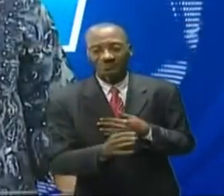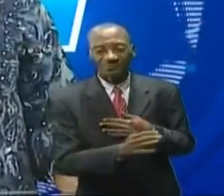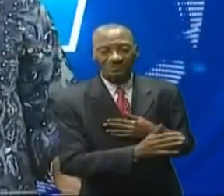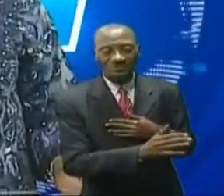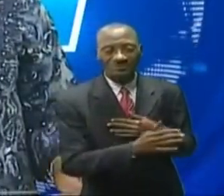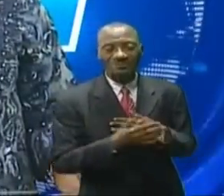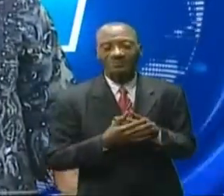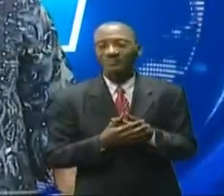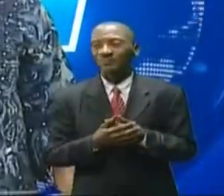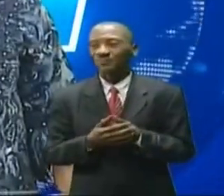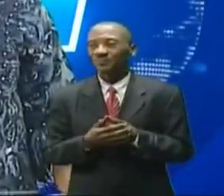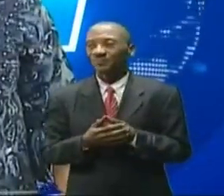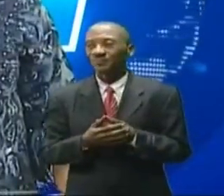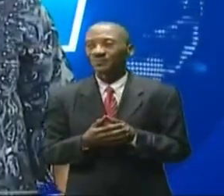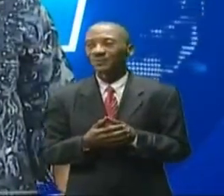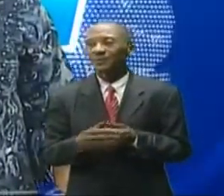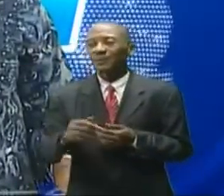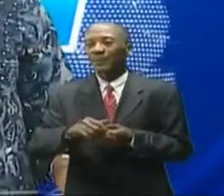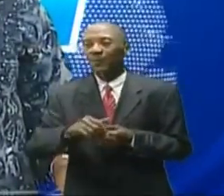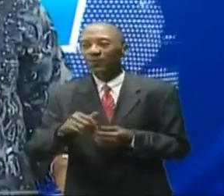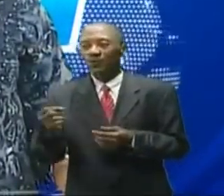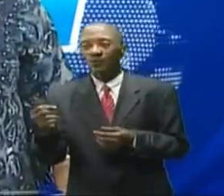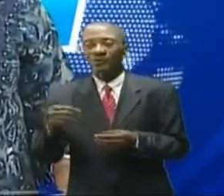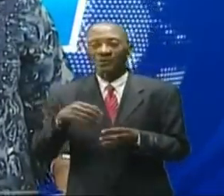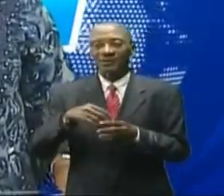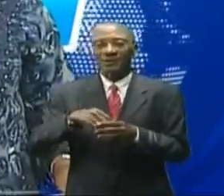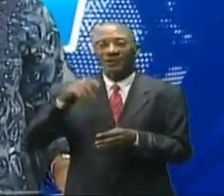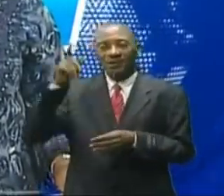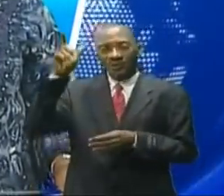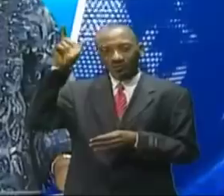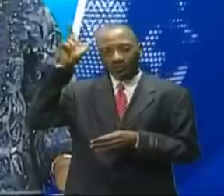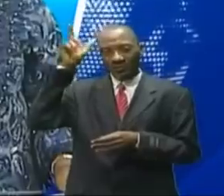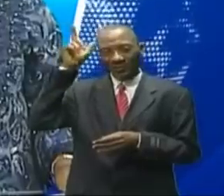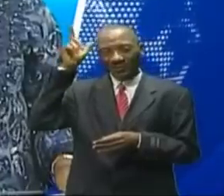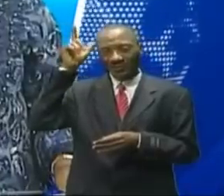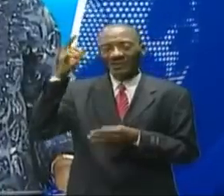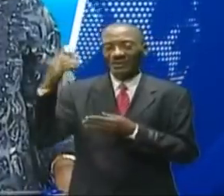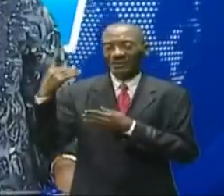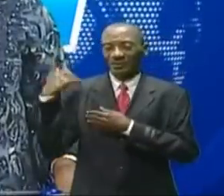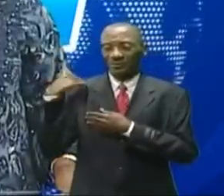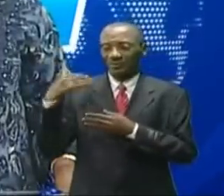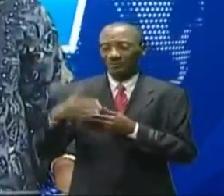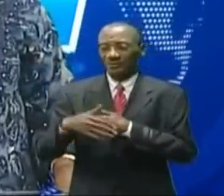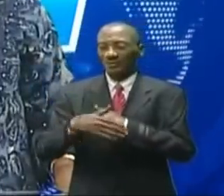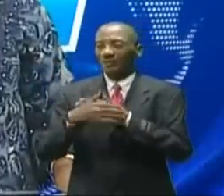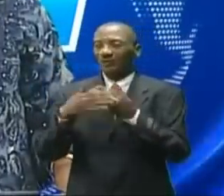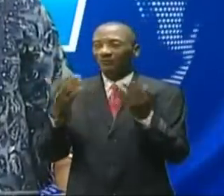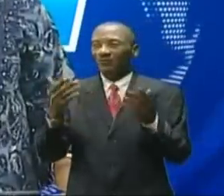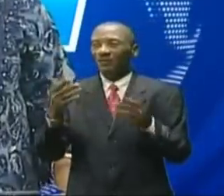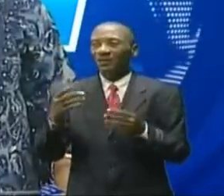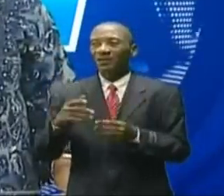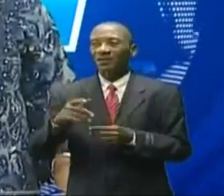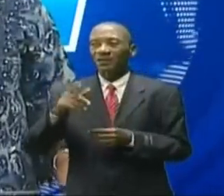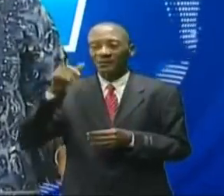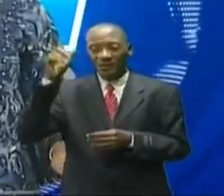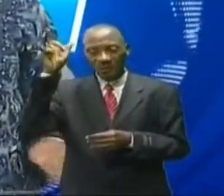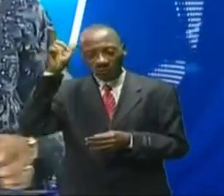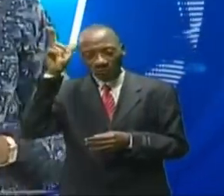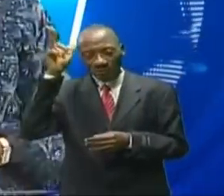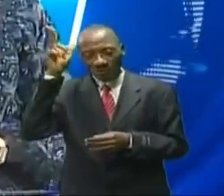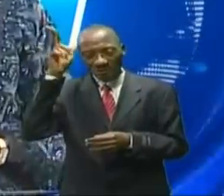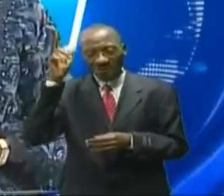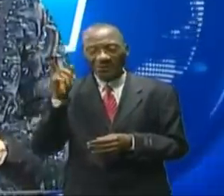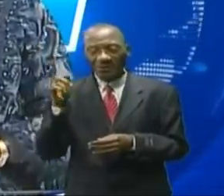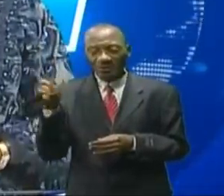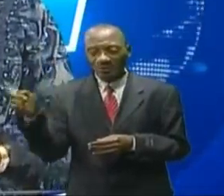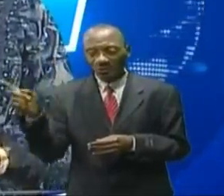la mairie de Lumumbaville, dont le Saint-Kourou, récemment créé par ordonnance présidentielle, aspire déjà à son développement pour